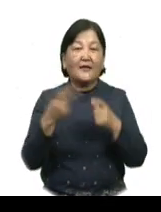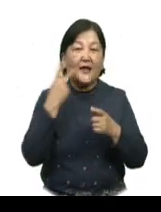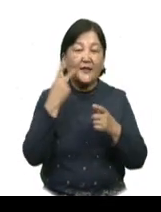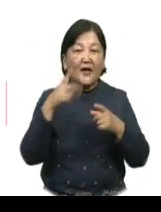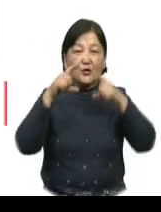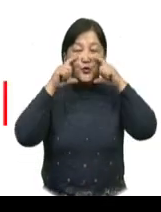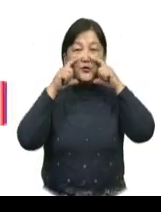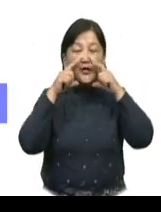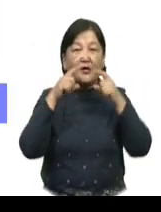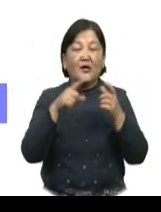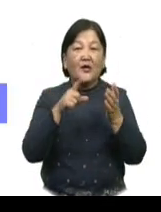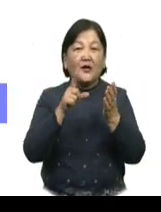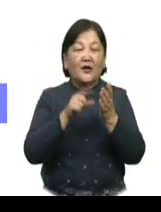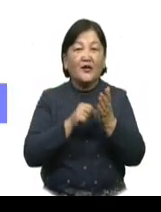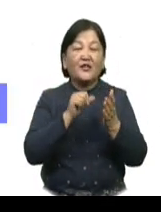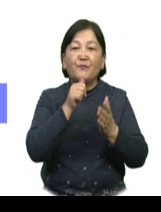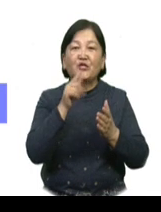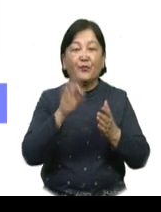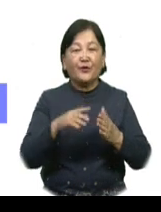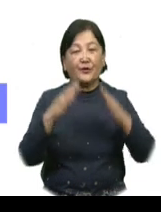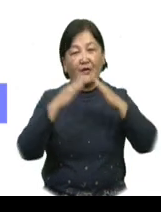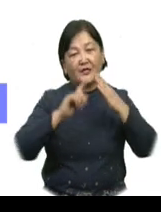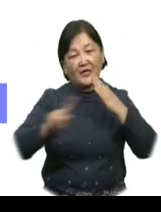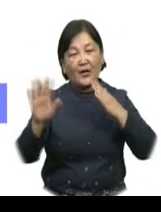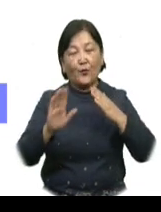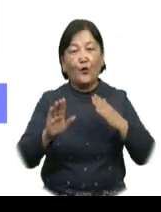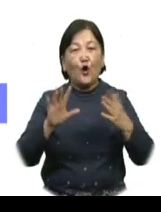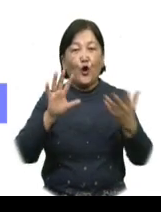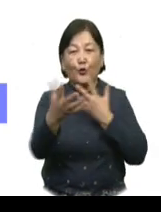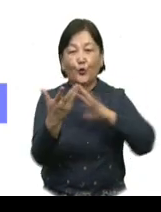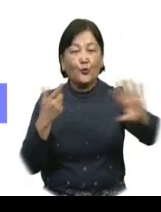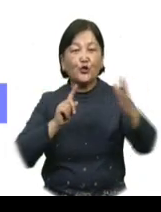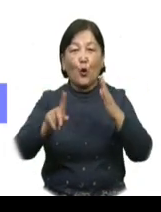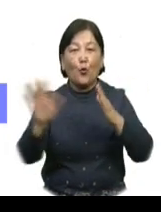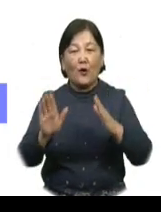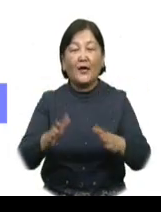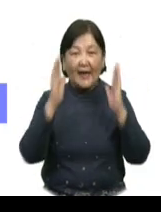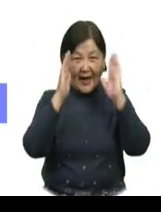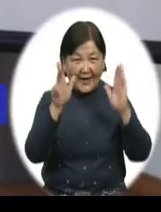зөөж, шаардлагагүй тохиолдолд олон нийтийн газраар явахгүй байхыг